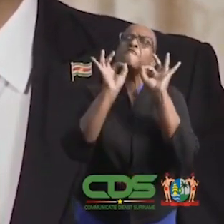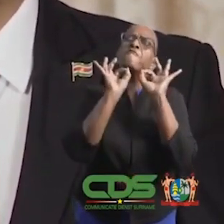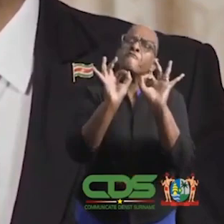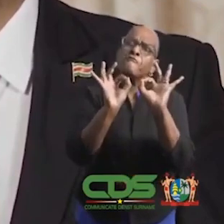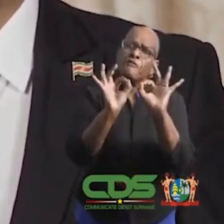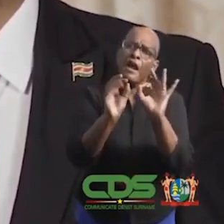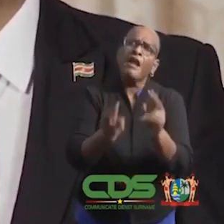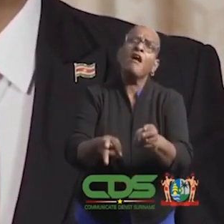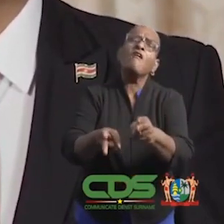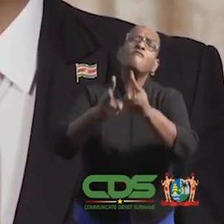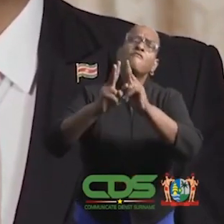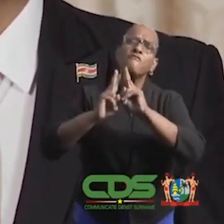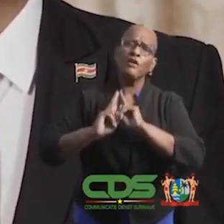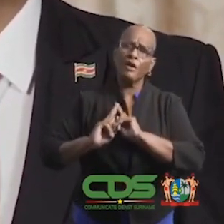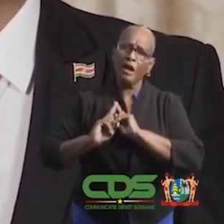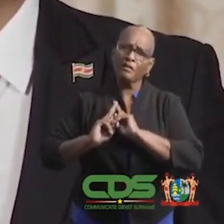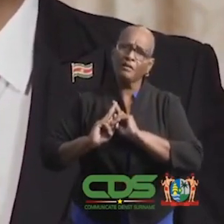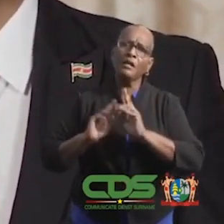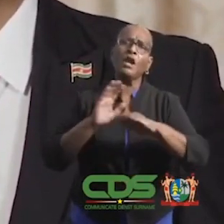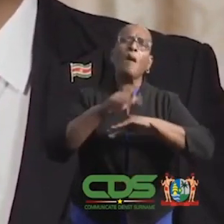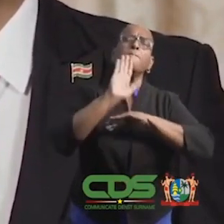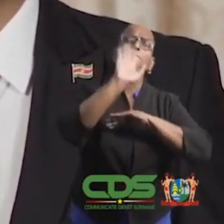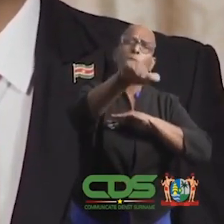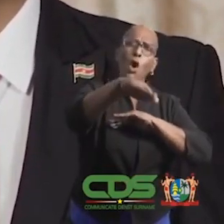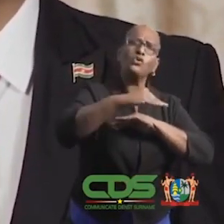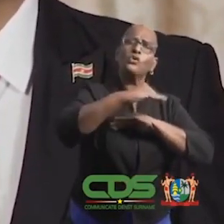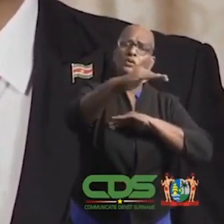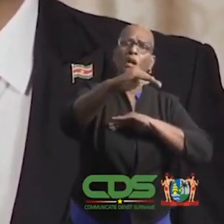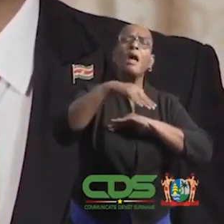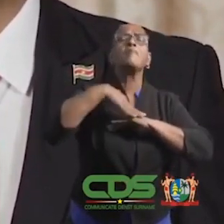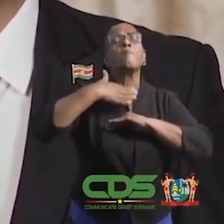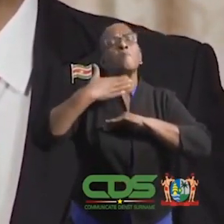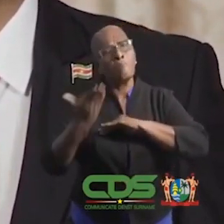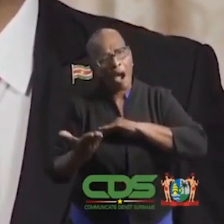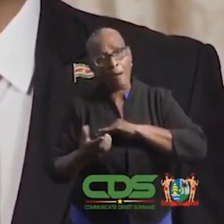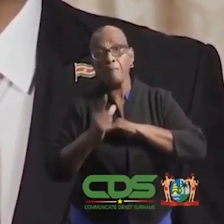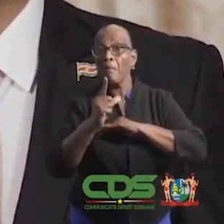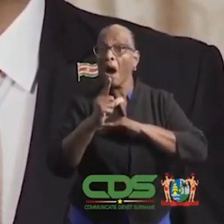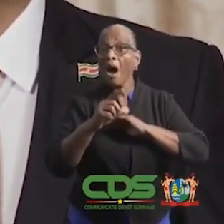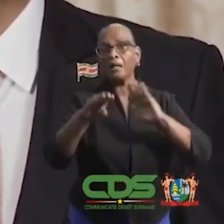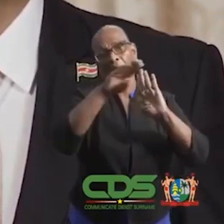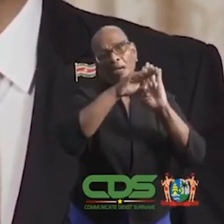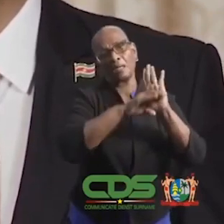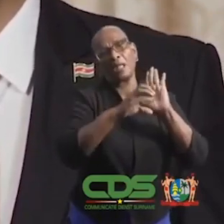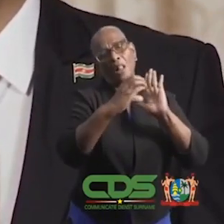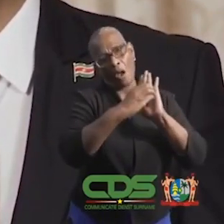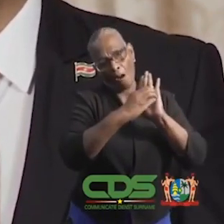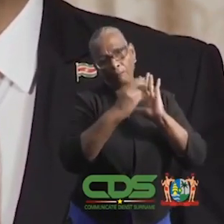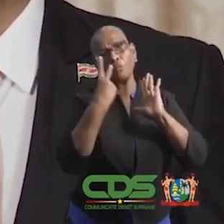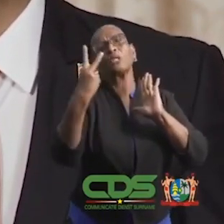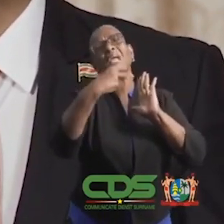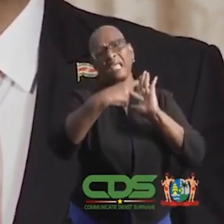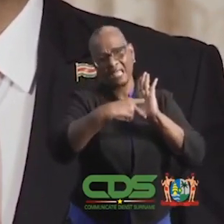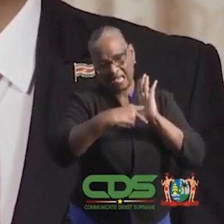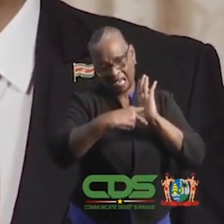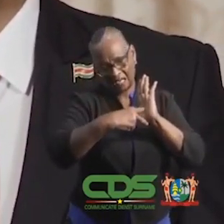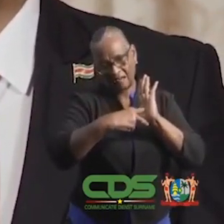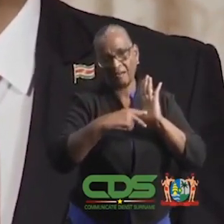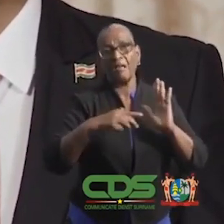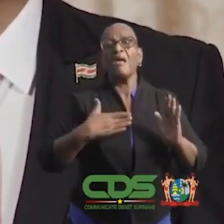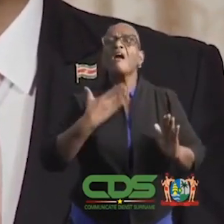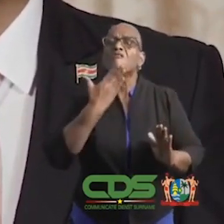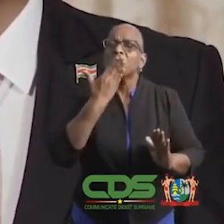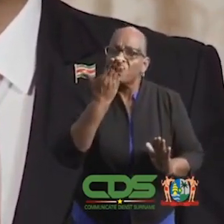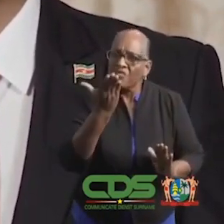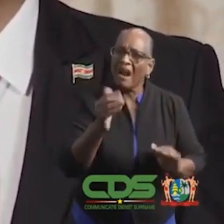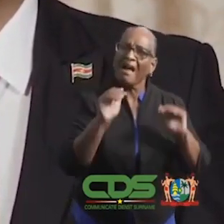verantwoorde wijze buitenlandse trips te maken. Dit natuurlijk conform de protocollen. Daarom vraag ik u zich zo omstandig